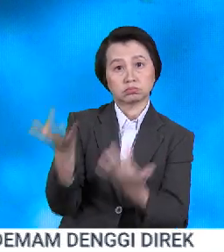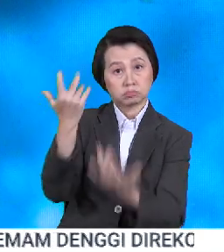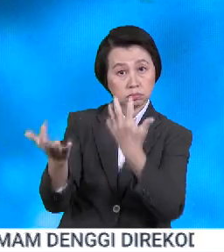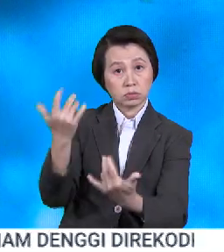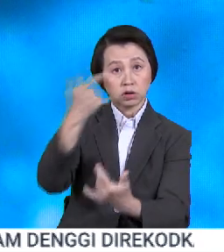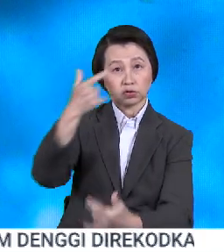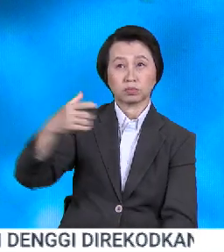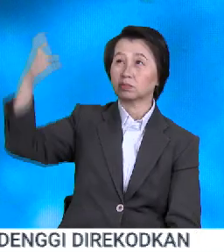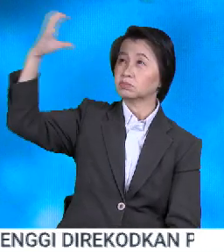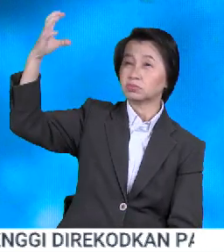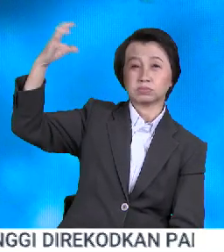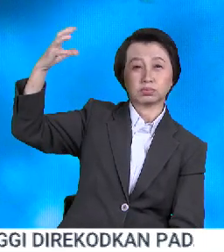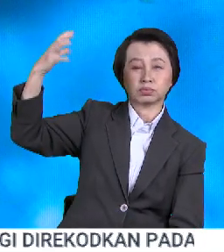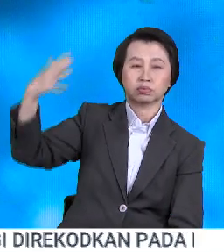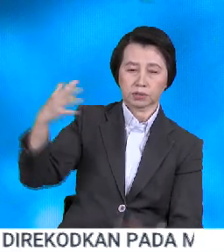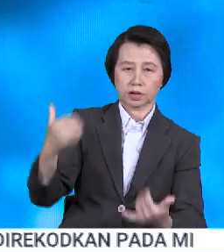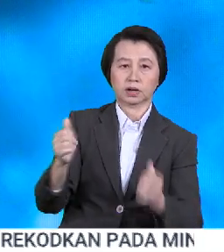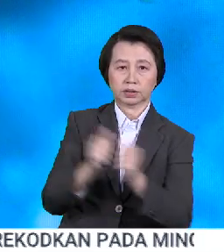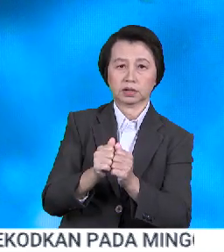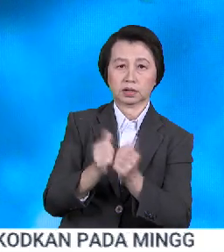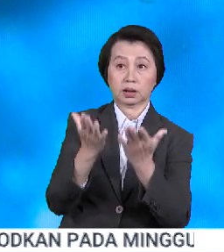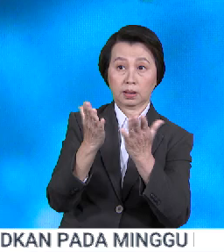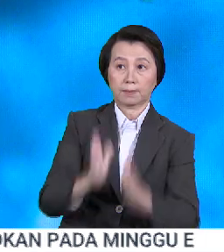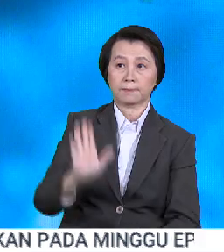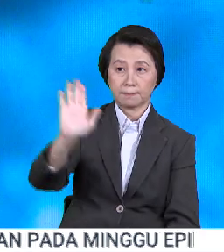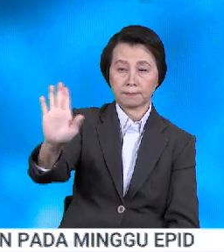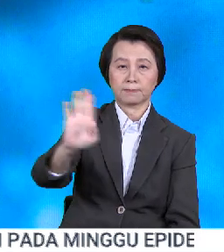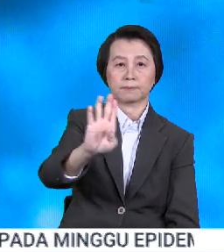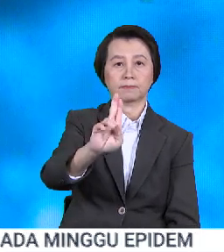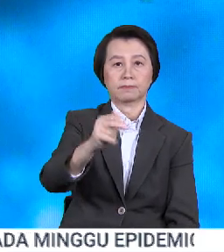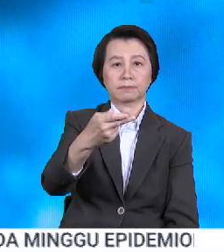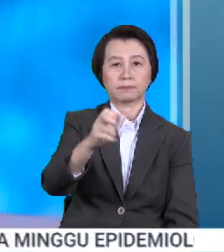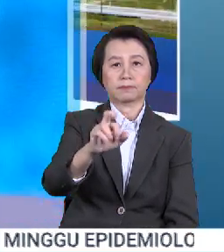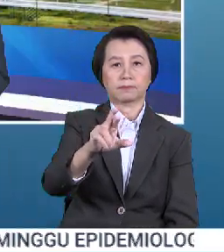ekoran cuaca panas perinciannya kita bersama Rakan penyampai barum rahim